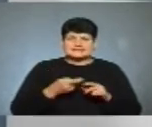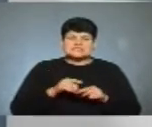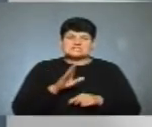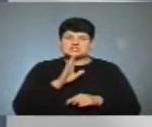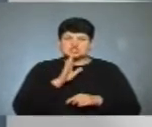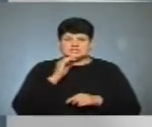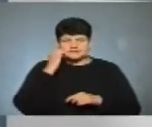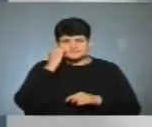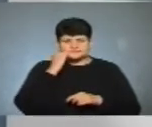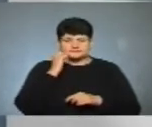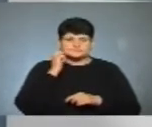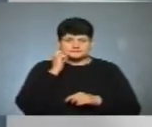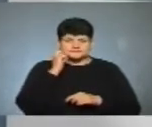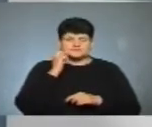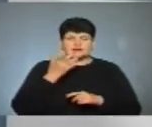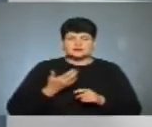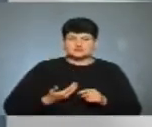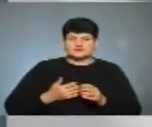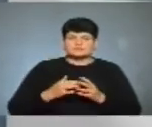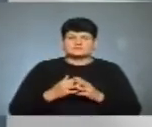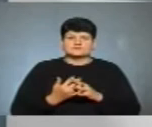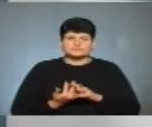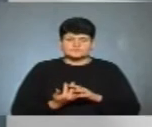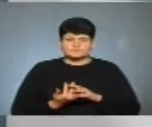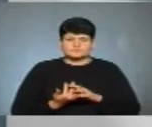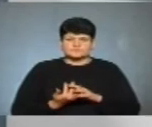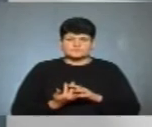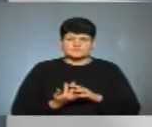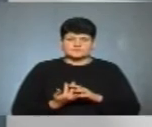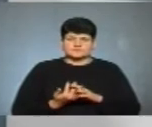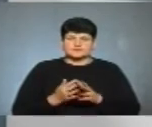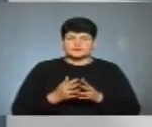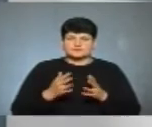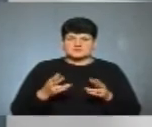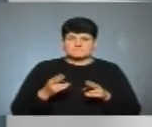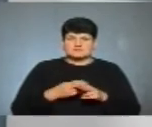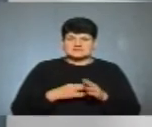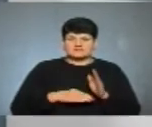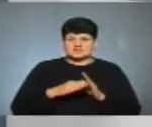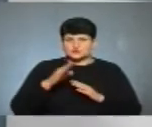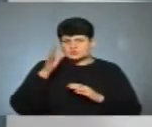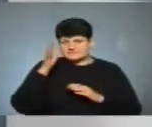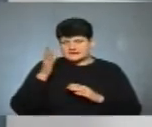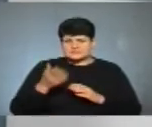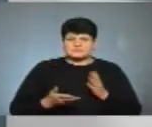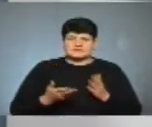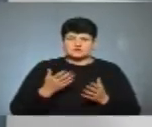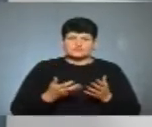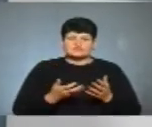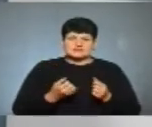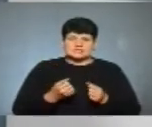жінка пенсійного віку, яка проживає в селі, переважно без вищої освіти. Якщо